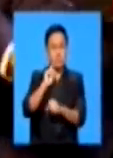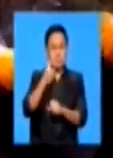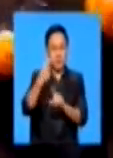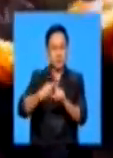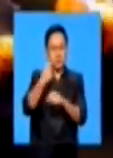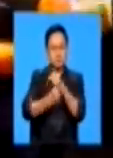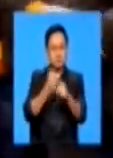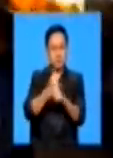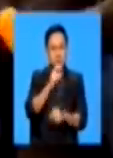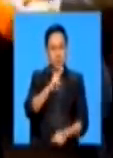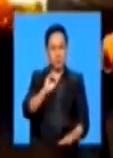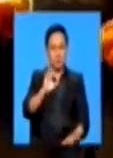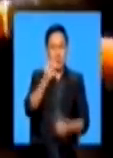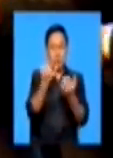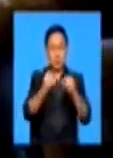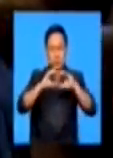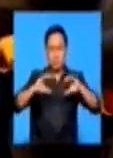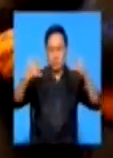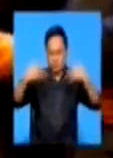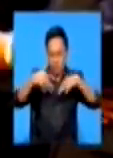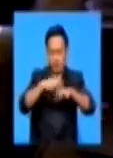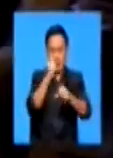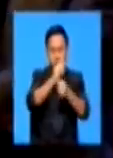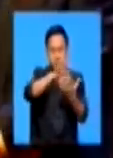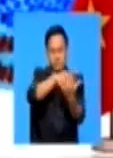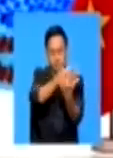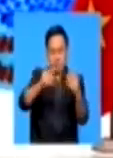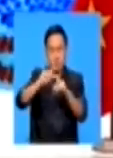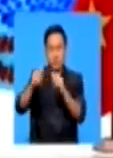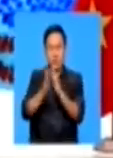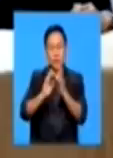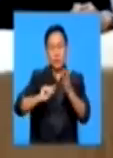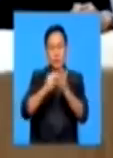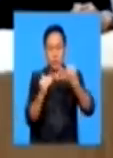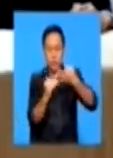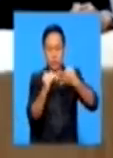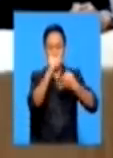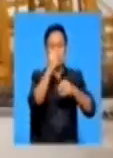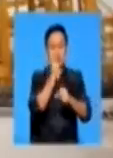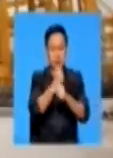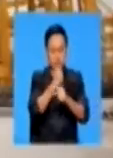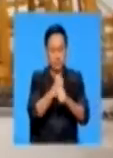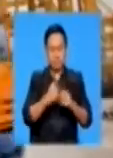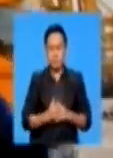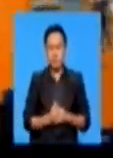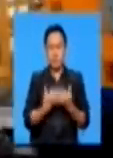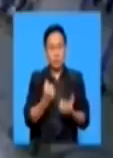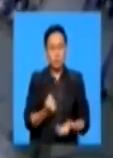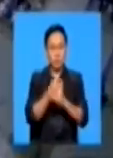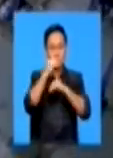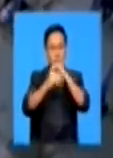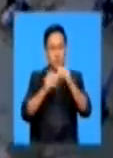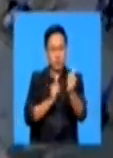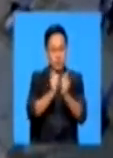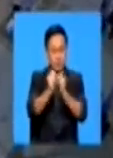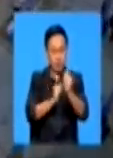าลมีการดำเนินการอย่างบูรณาการและประสานสอดคล้องตั้งแต่ต้นทางกลางทางปลายทางนะครับเพื่อการพัฒนาขีดความสาม